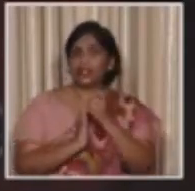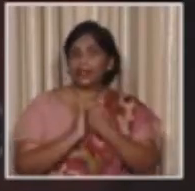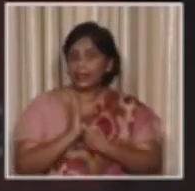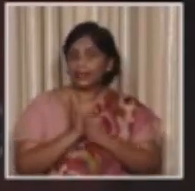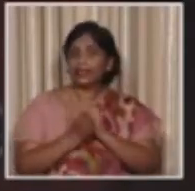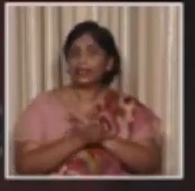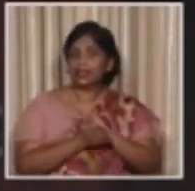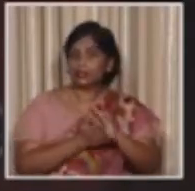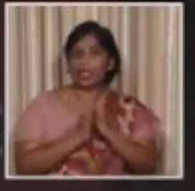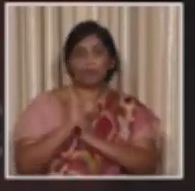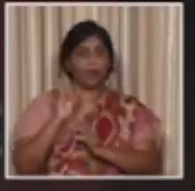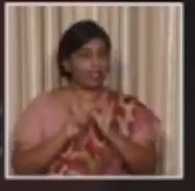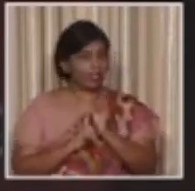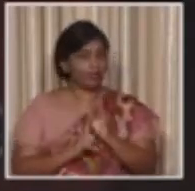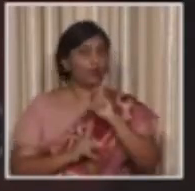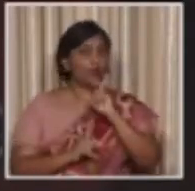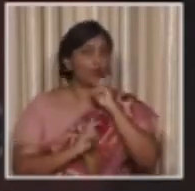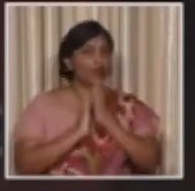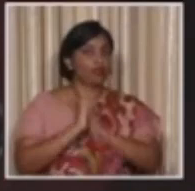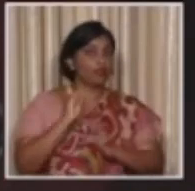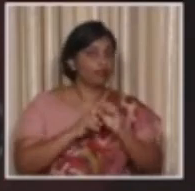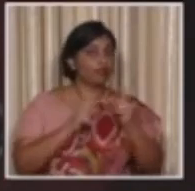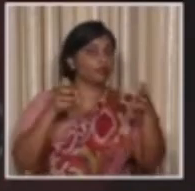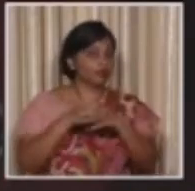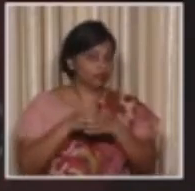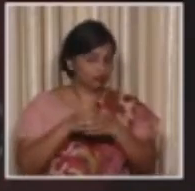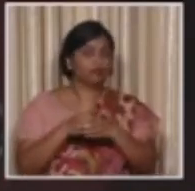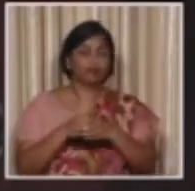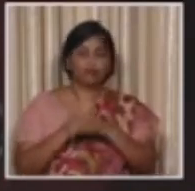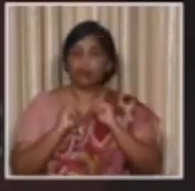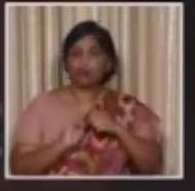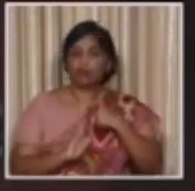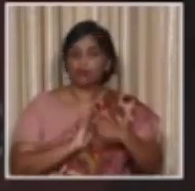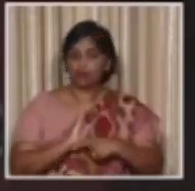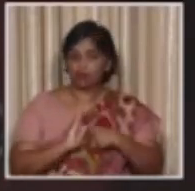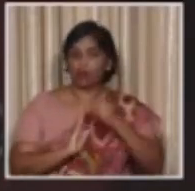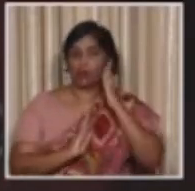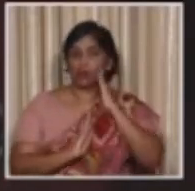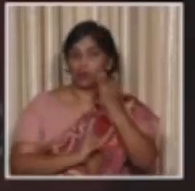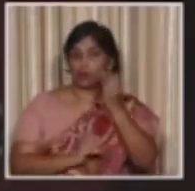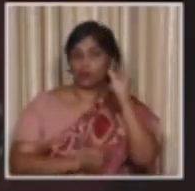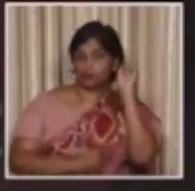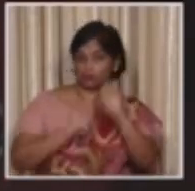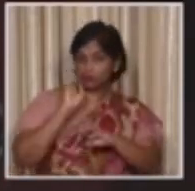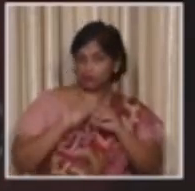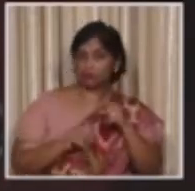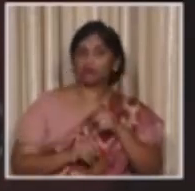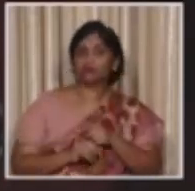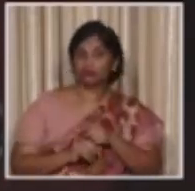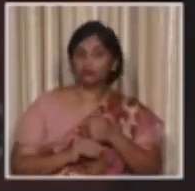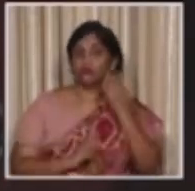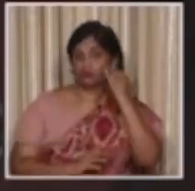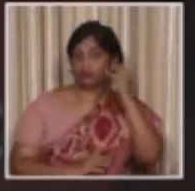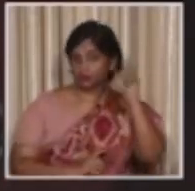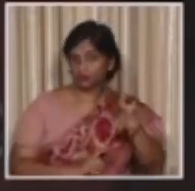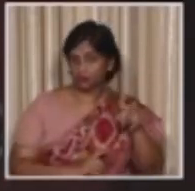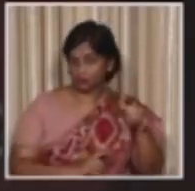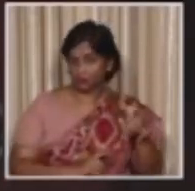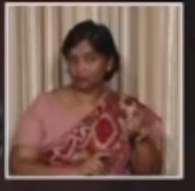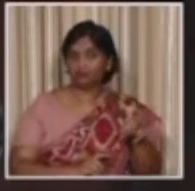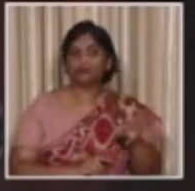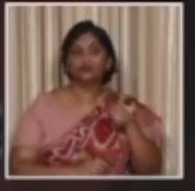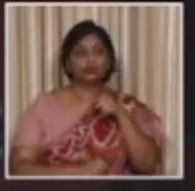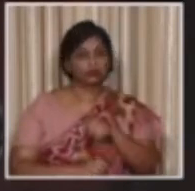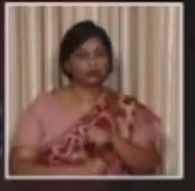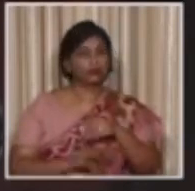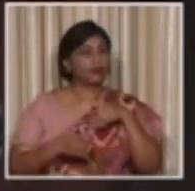සාමය ඇමතිතුමත් අධිකරණ ඇමතිතුමත් එකතුලා, මොකද මේ රටට විදේශ විනිමය ගේනන්නෙත් අපේ කාන්තාවෝ. එතකොට